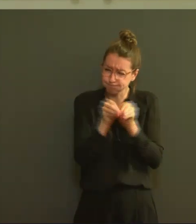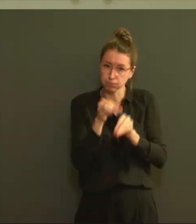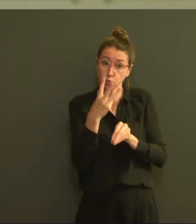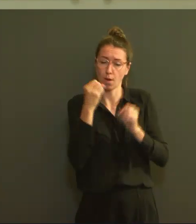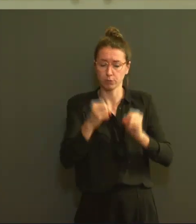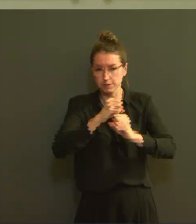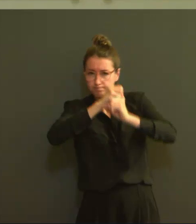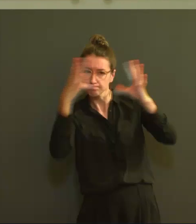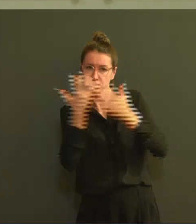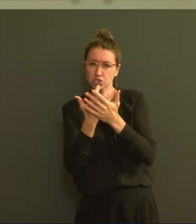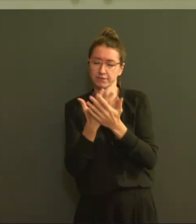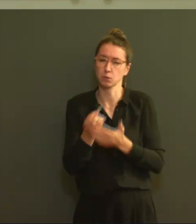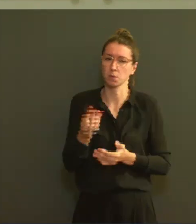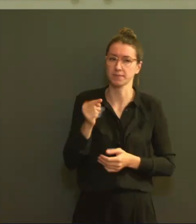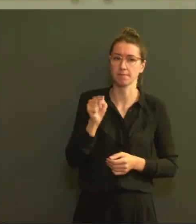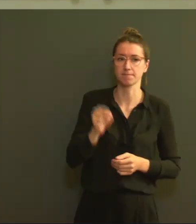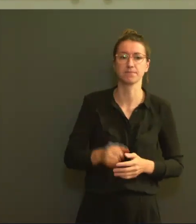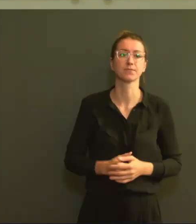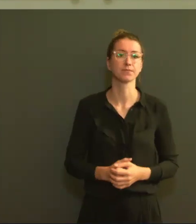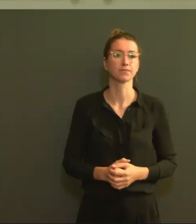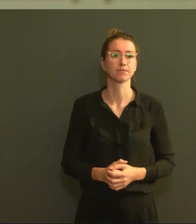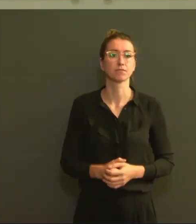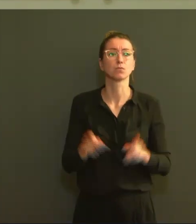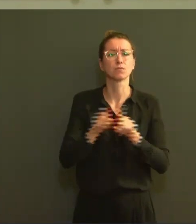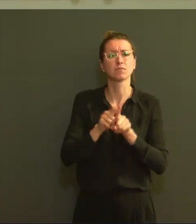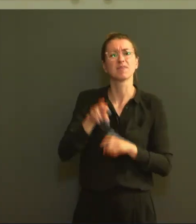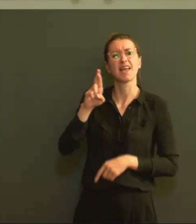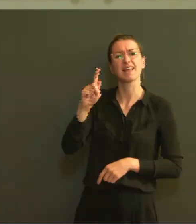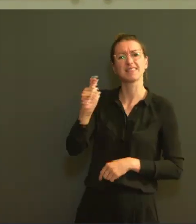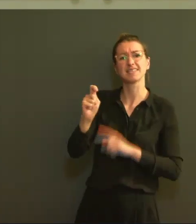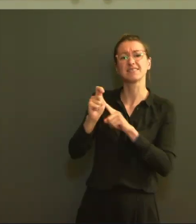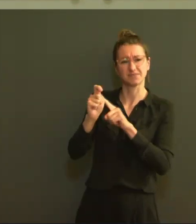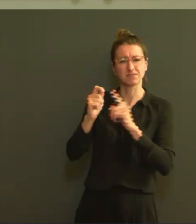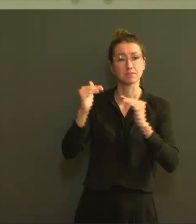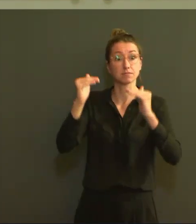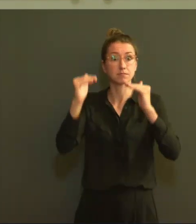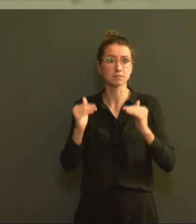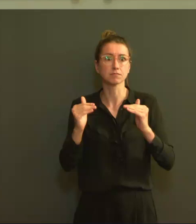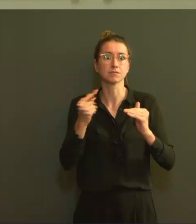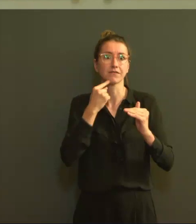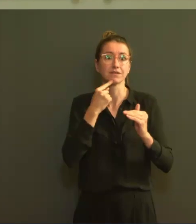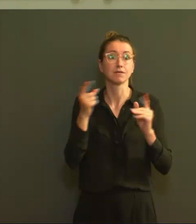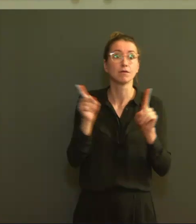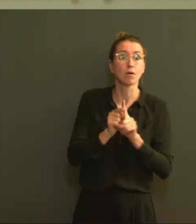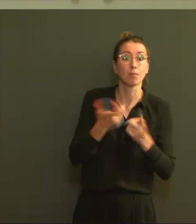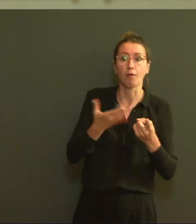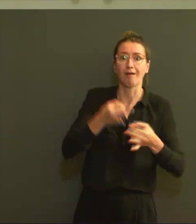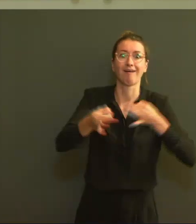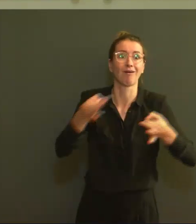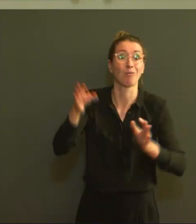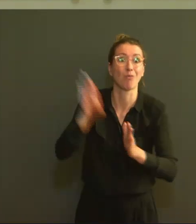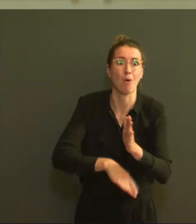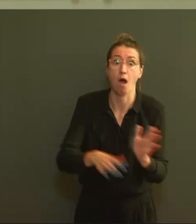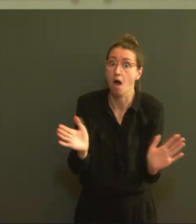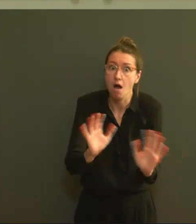pas dire que le potentiel de contagion du virus diminue. Et donc, si l'on réduit les mesures, on peut voir ce nombre de